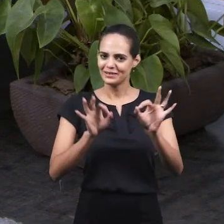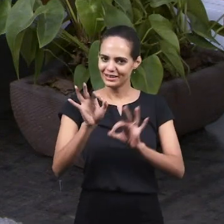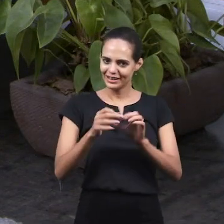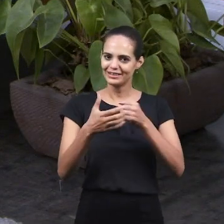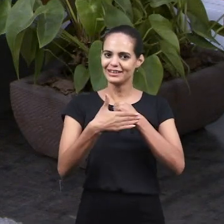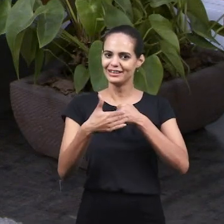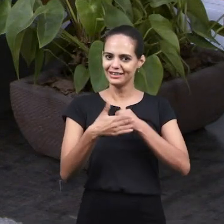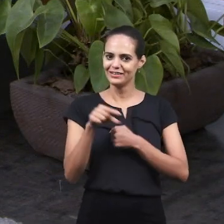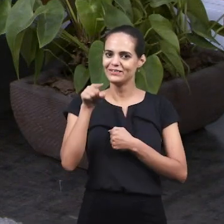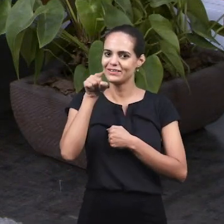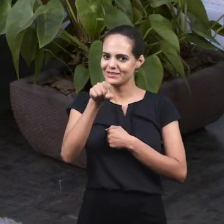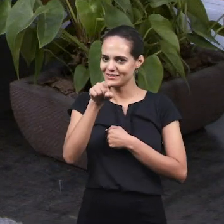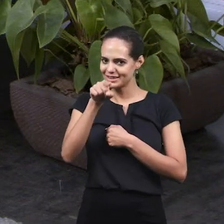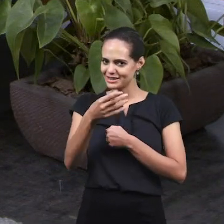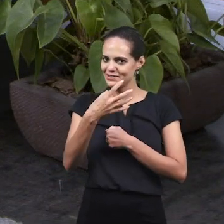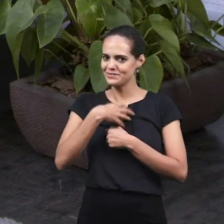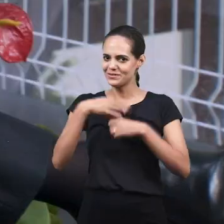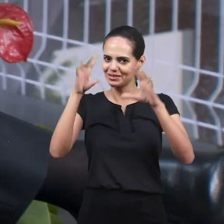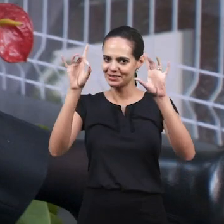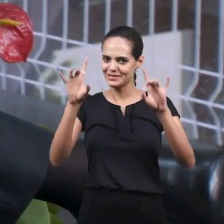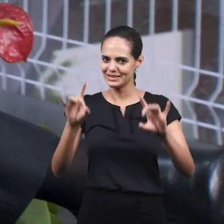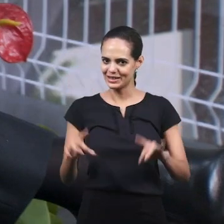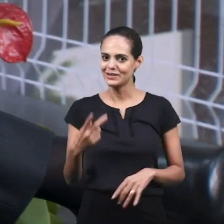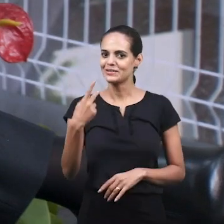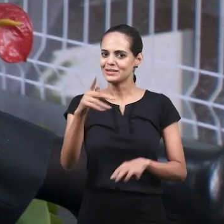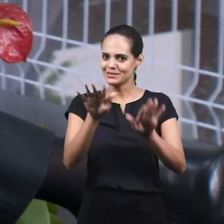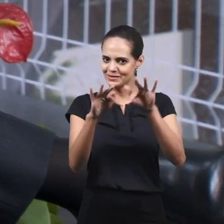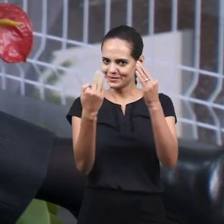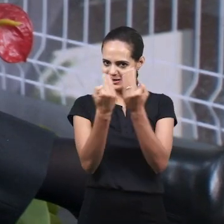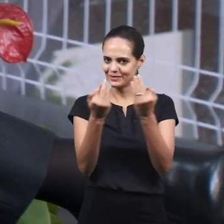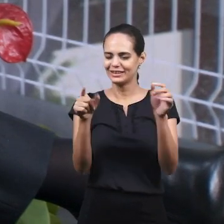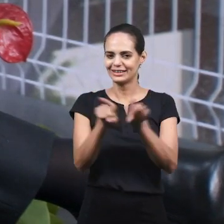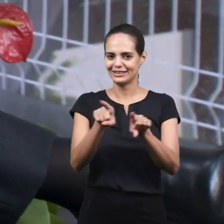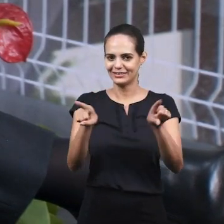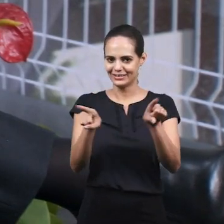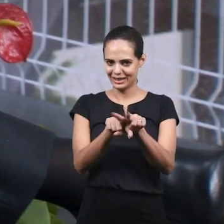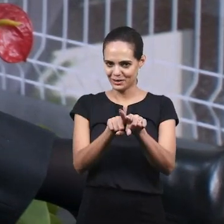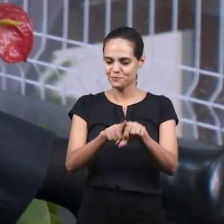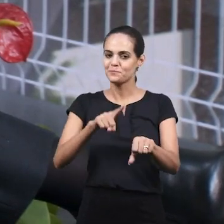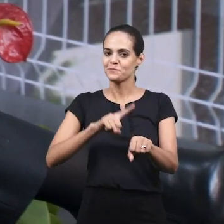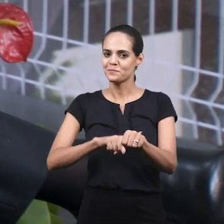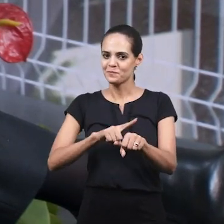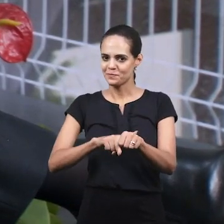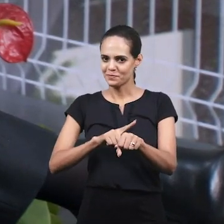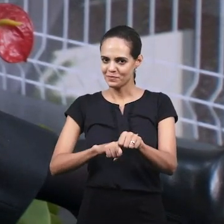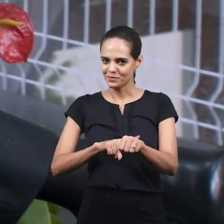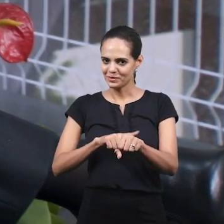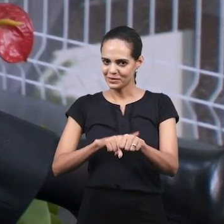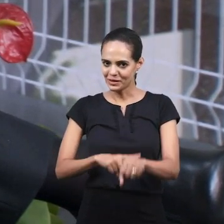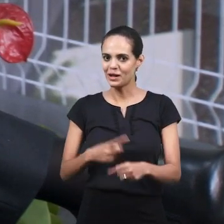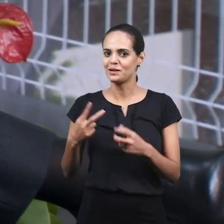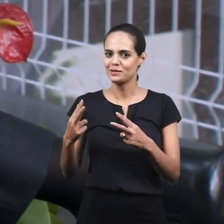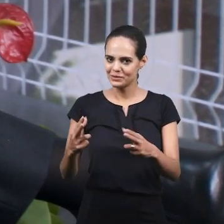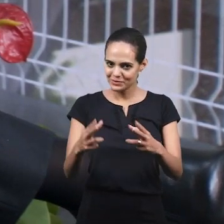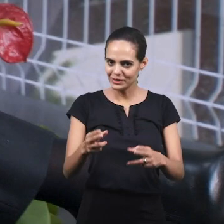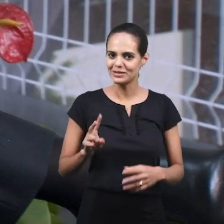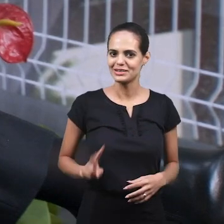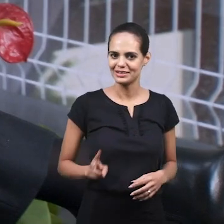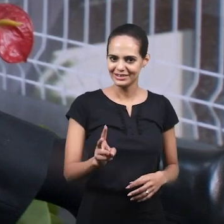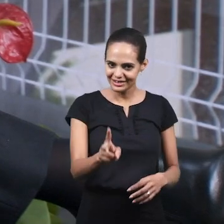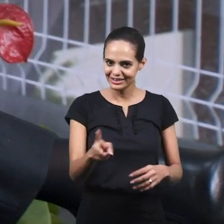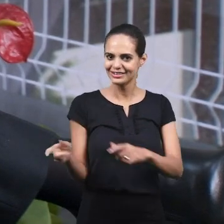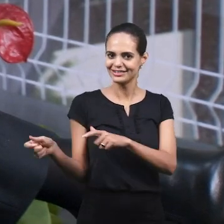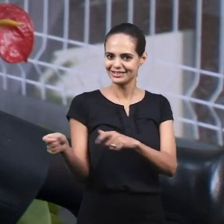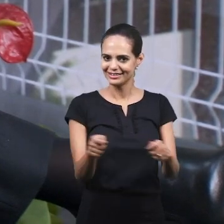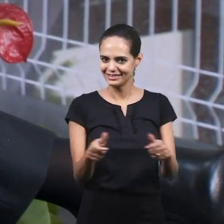pour vous et pour toute votre famille. Toutes les semaines, nous sommes ici à cette horaire avec l'objectif de